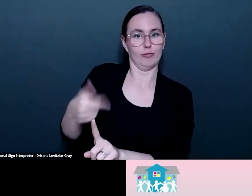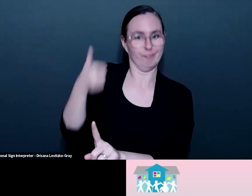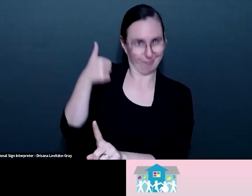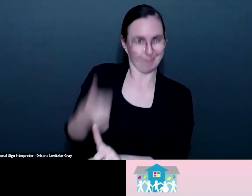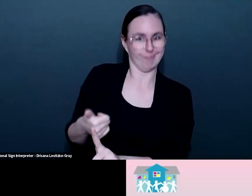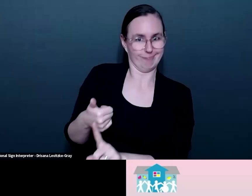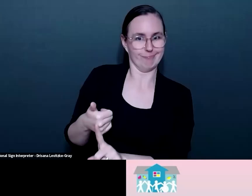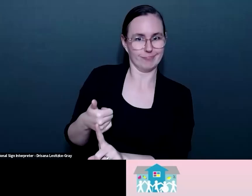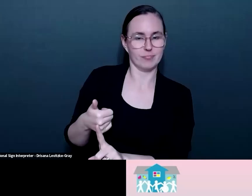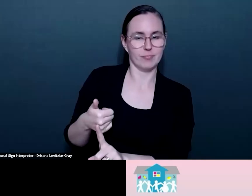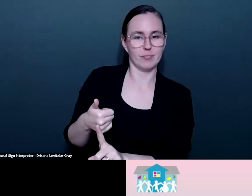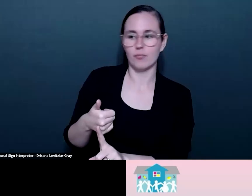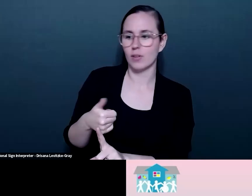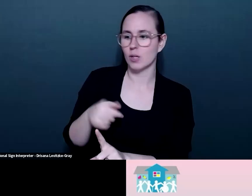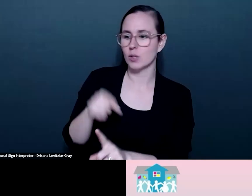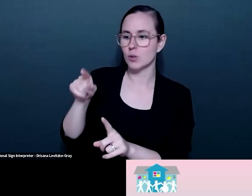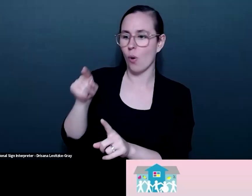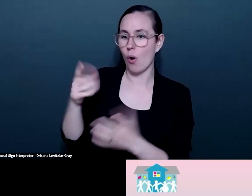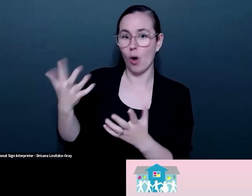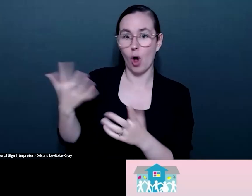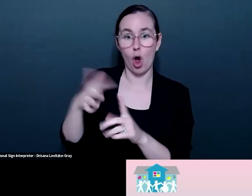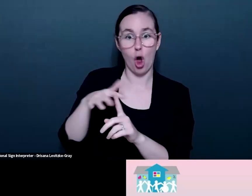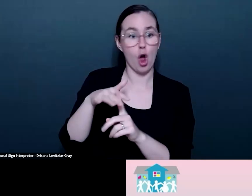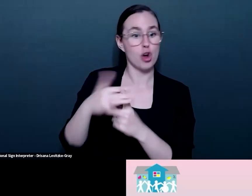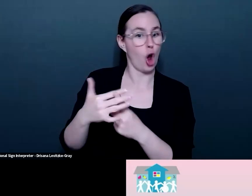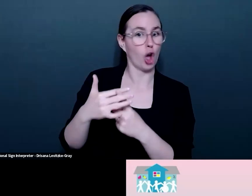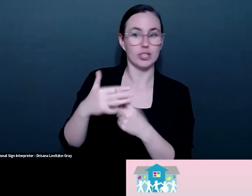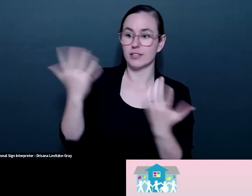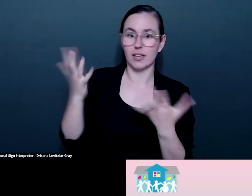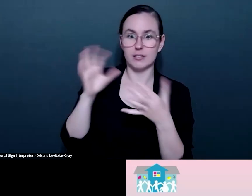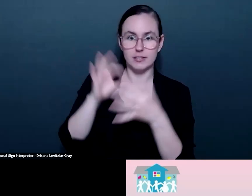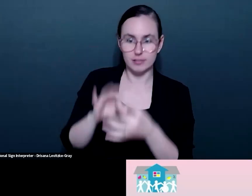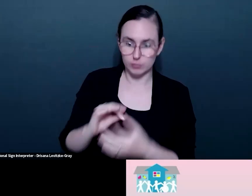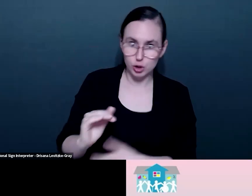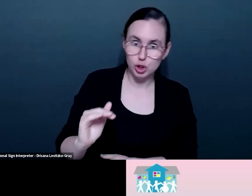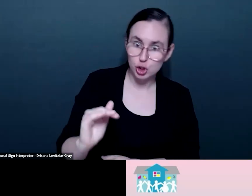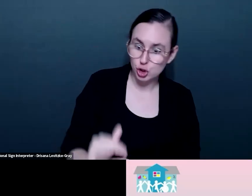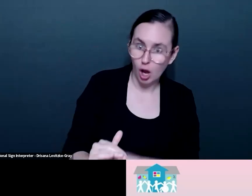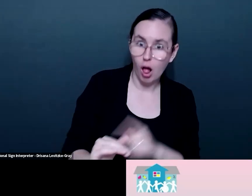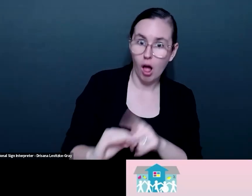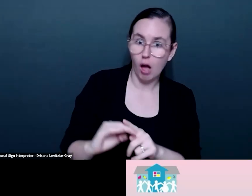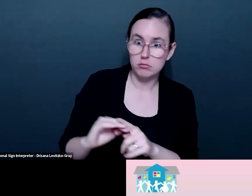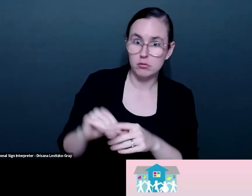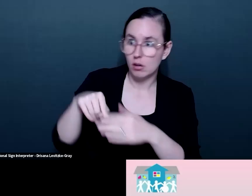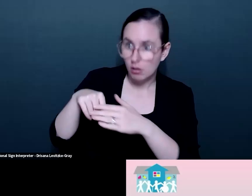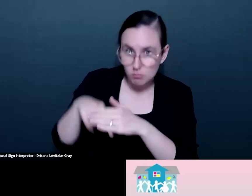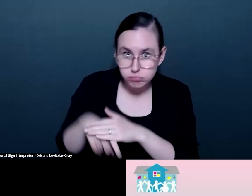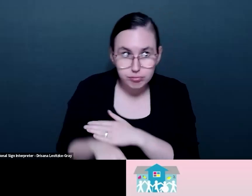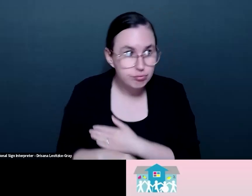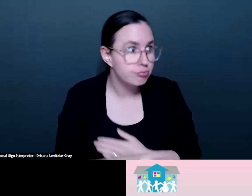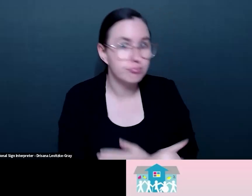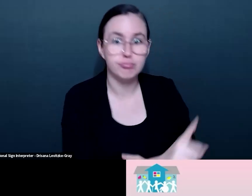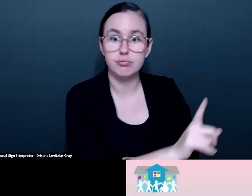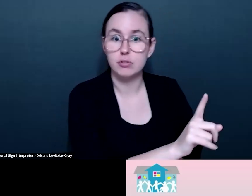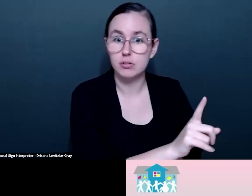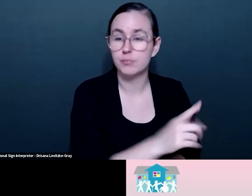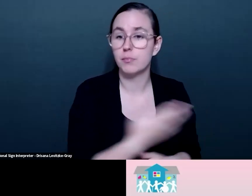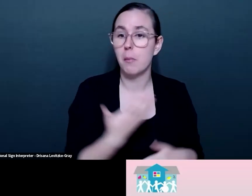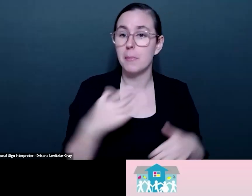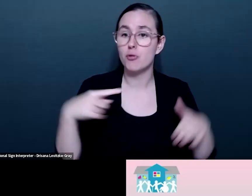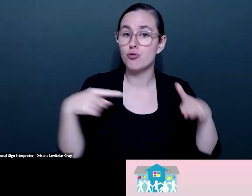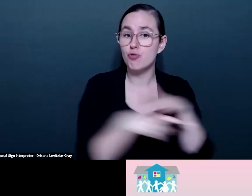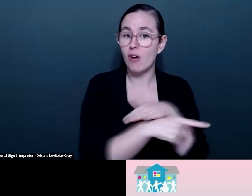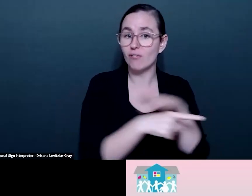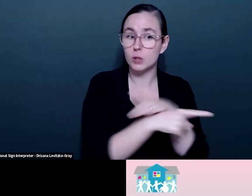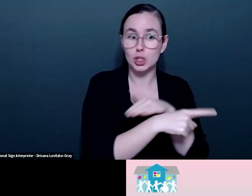enfant peut ne pas être en mesure d'aller à l'école pour longtemps. Donc, certaines fois,